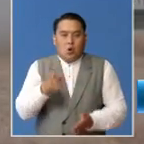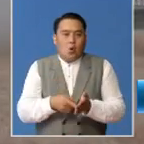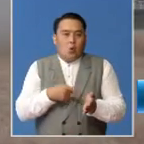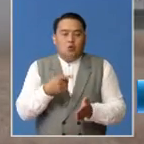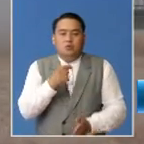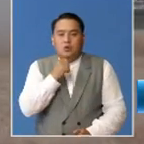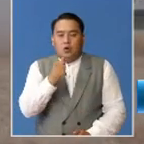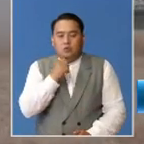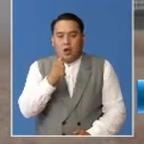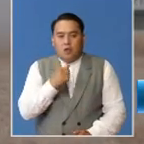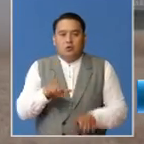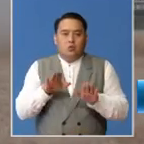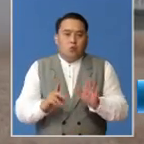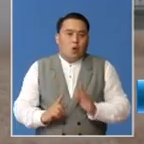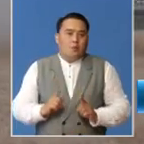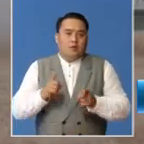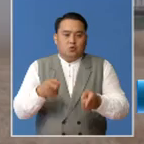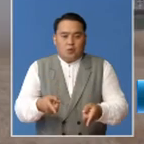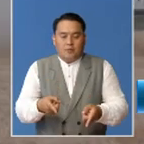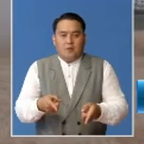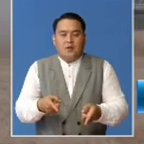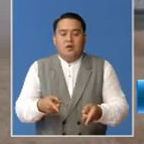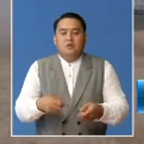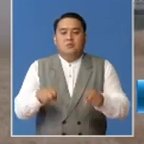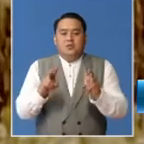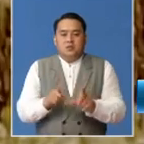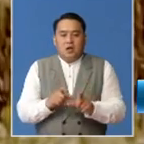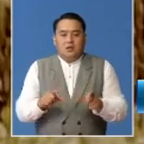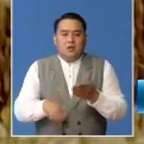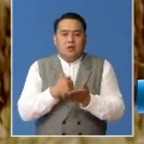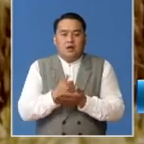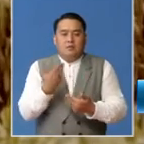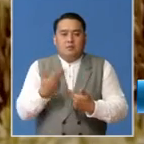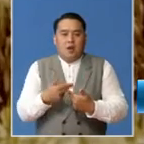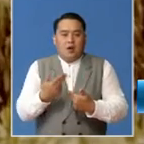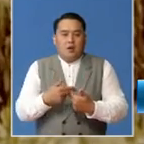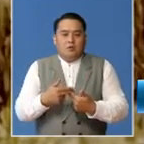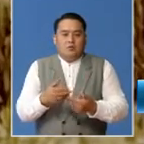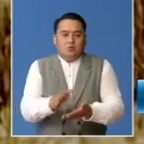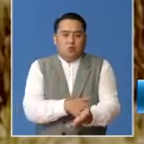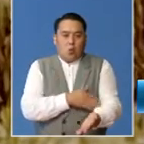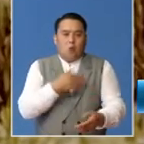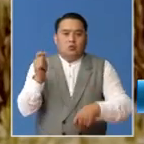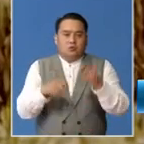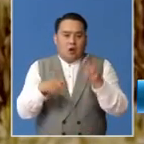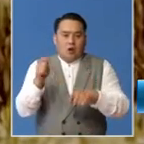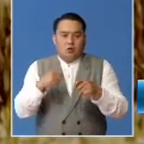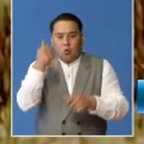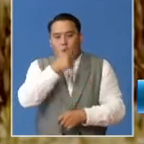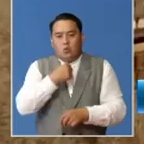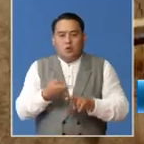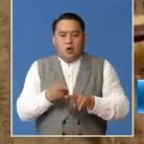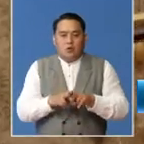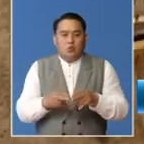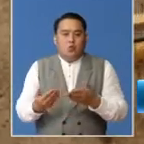и Акмолинской области, только к ней приступают. По словам экспертов, главной помехой для фермеров стали затяжные дожди. Год назад к этому